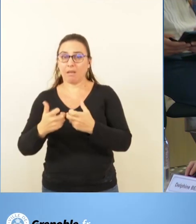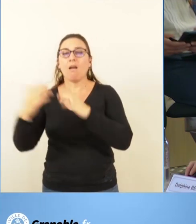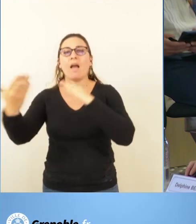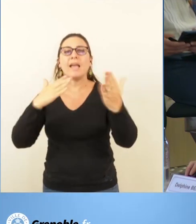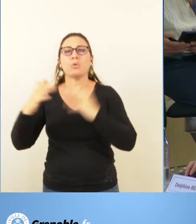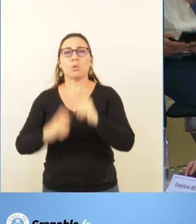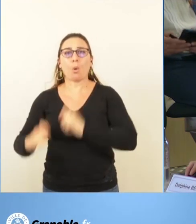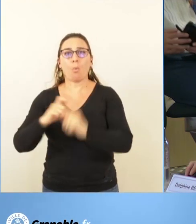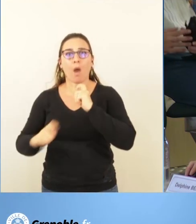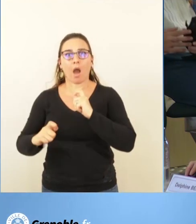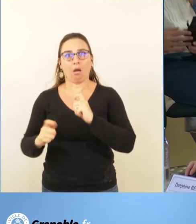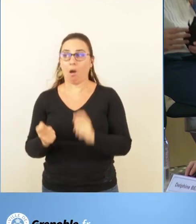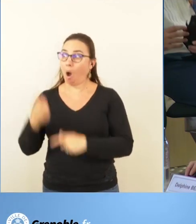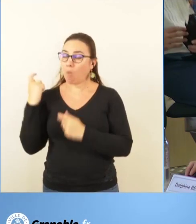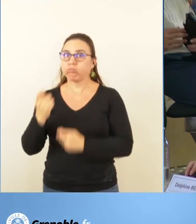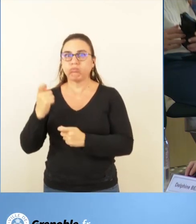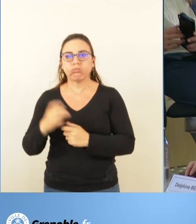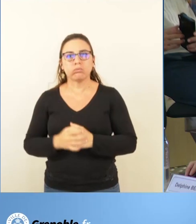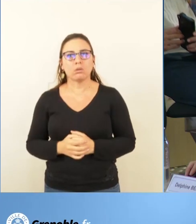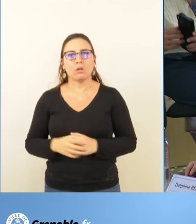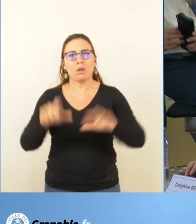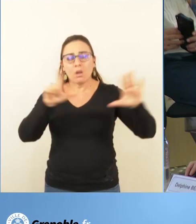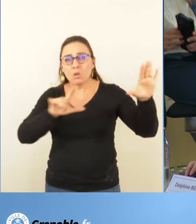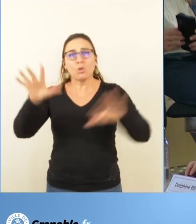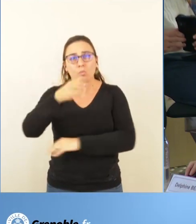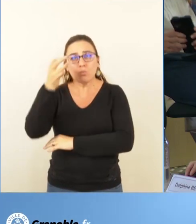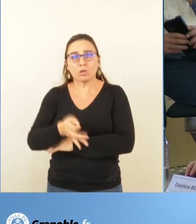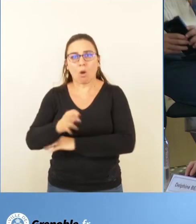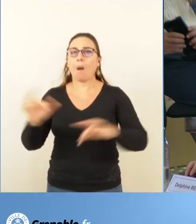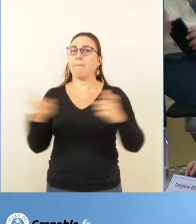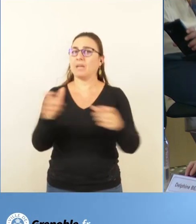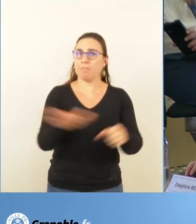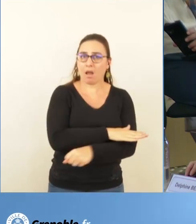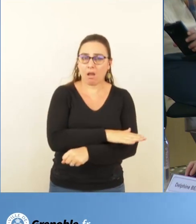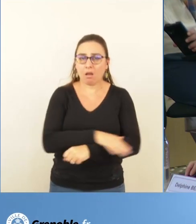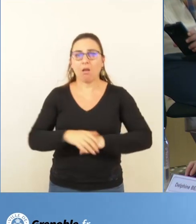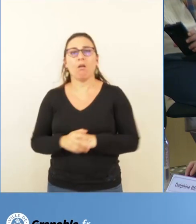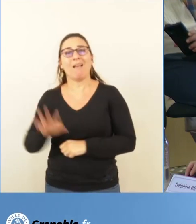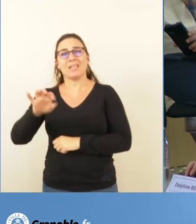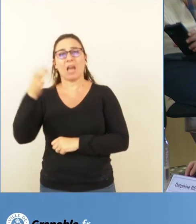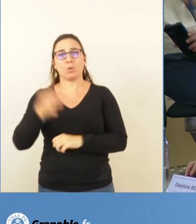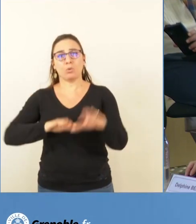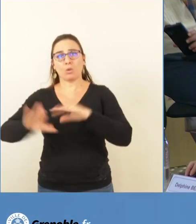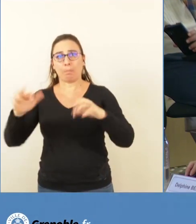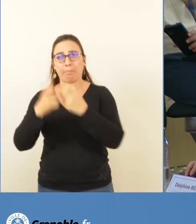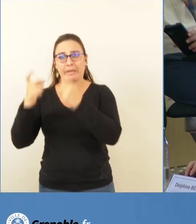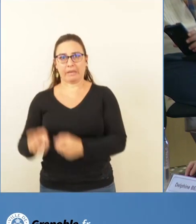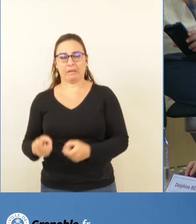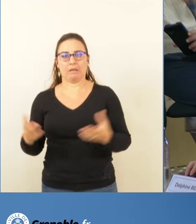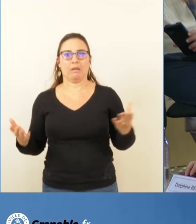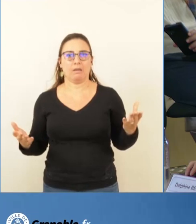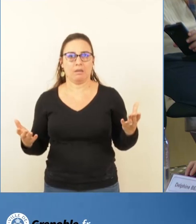et pas qu'un peu vous augmentez de 75% sur le tarif plan et de 40% sur le tarif réduit